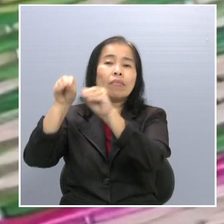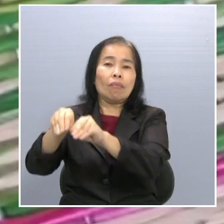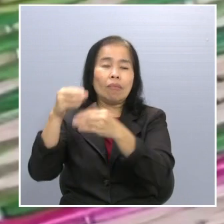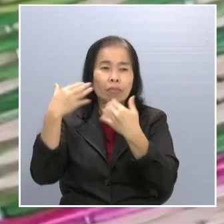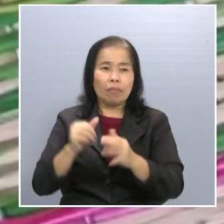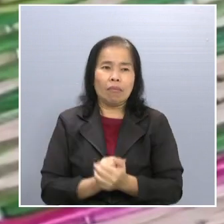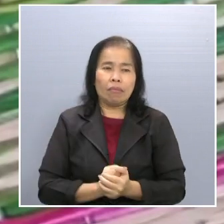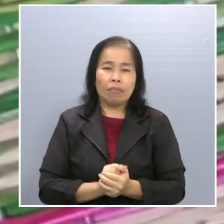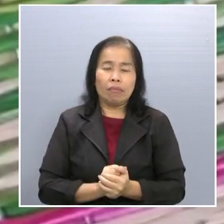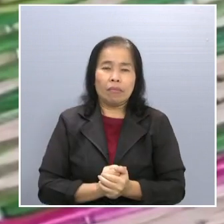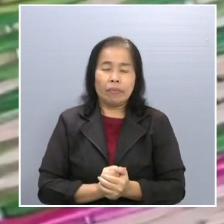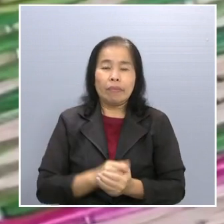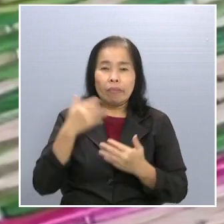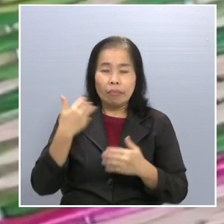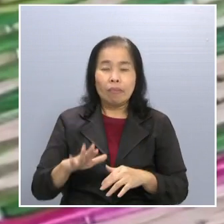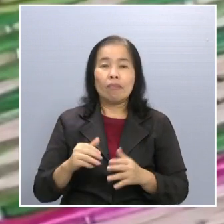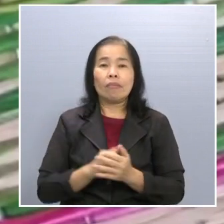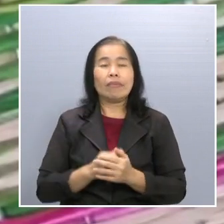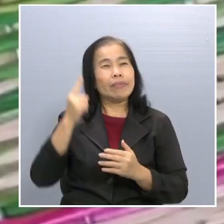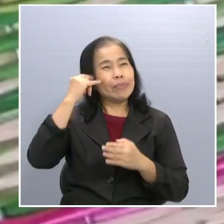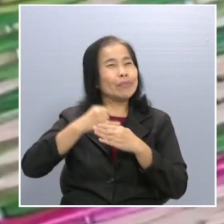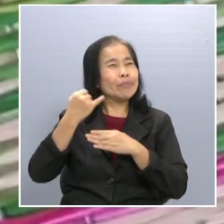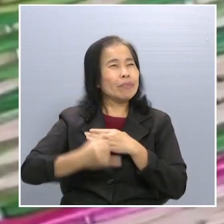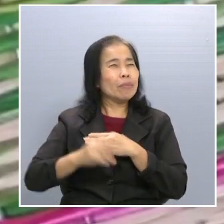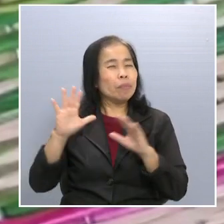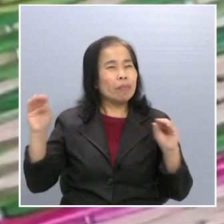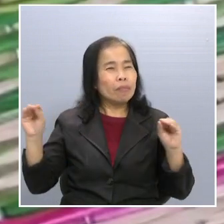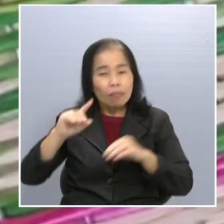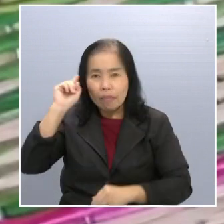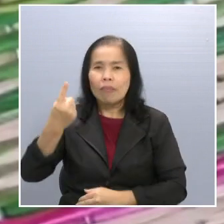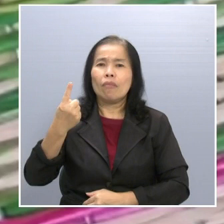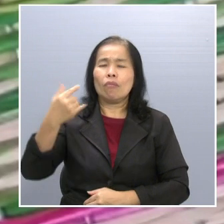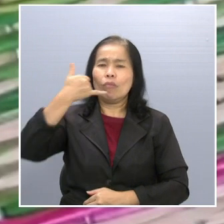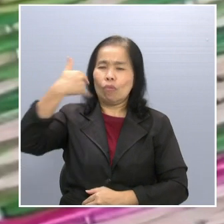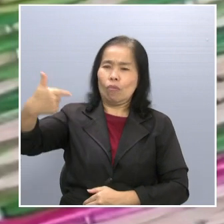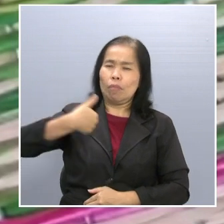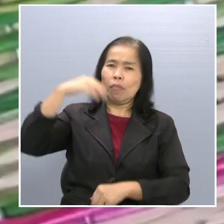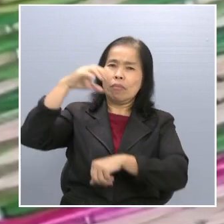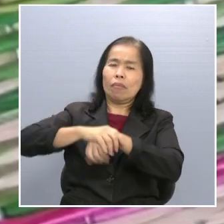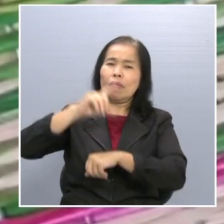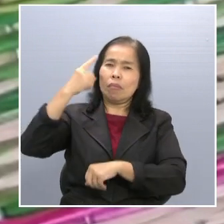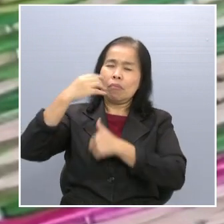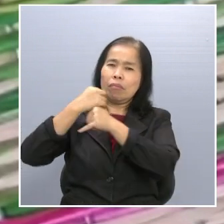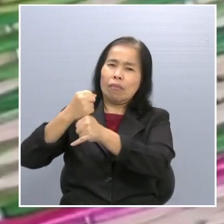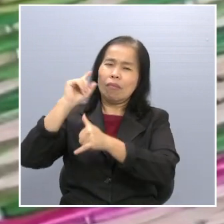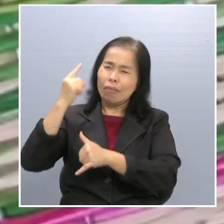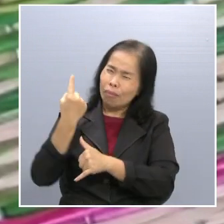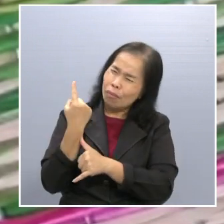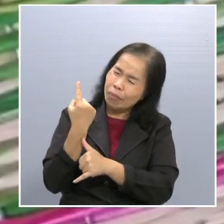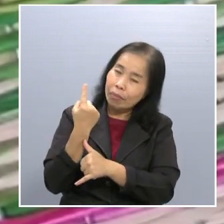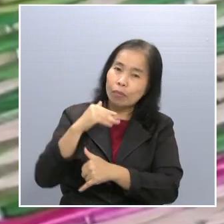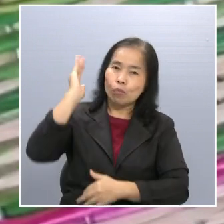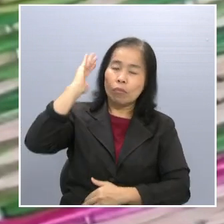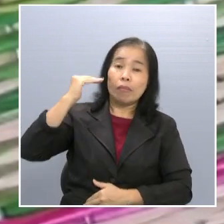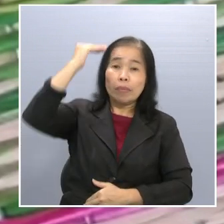หรือน้องชายเนี่ย ค่ะ แล้ว นึกว่าเรื่องมันจะจบแต่ว่าไม่นานลูกชายก็โทรมาบอกว่าถูกจับอีกแล้วแม่ส่งเงินมาหน่อยพี่ชายคนโตทำ